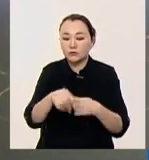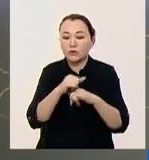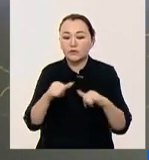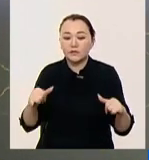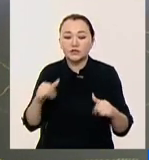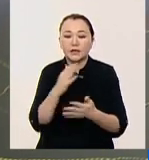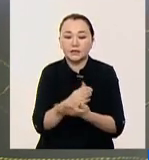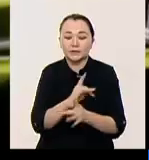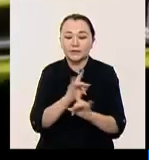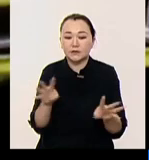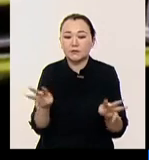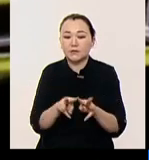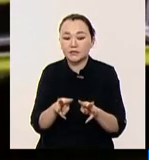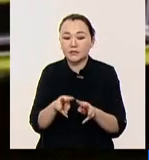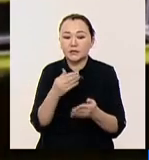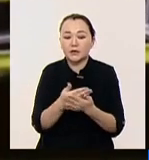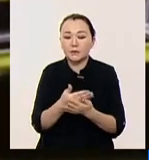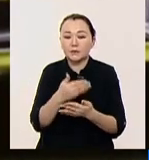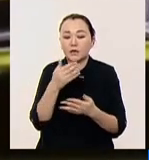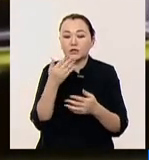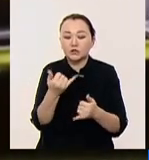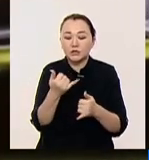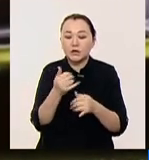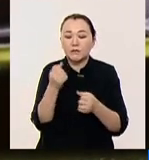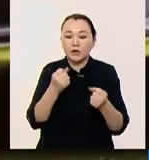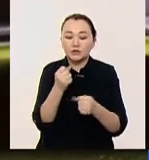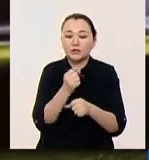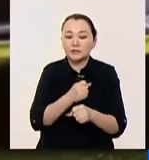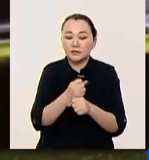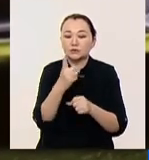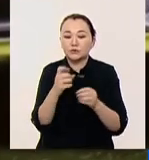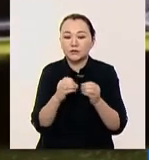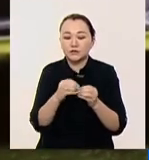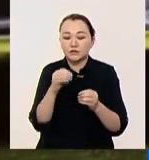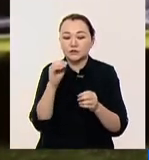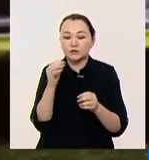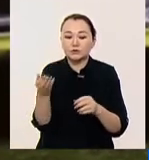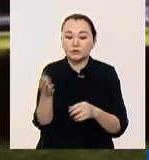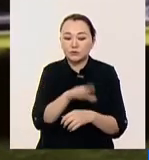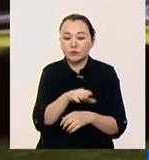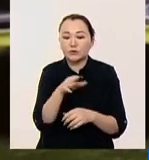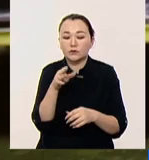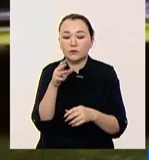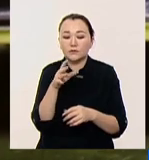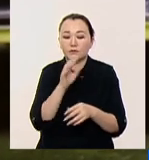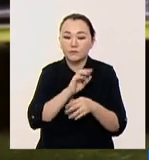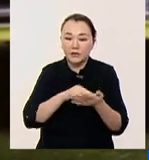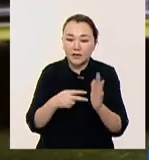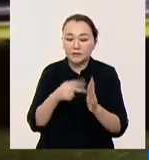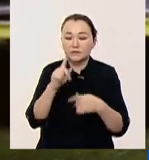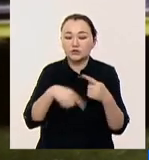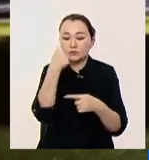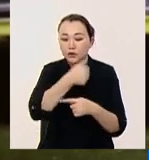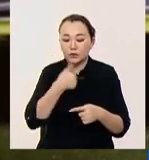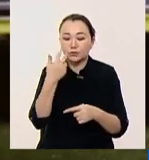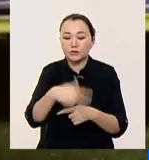келеді, деді министр. Мәселен, биыл өндірілген көлік санын 110 мыңға жеткізу жоспарланған, ал алдағы жылдары бұл көрсеткіш